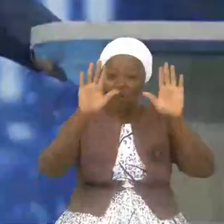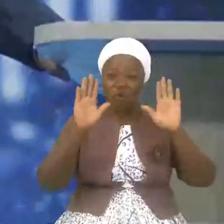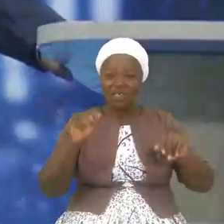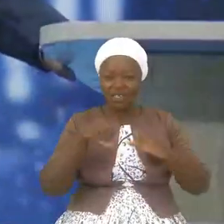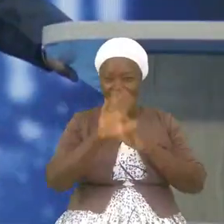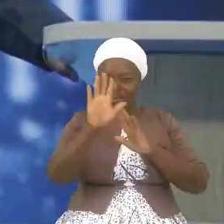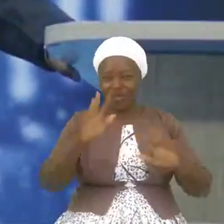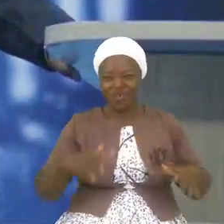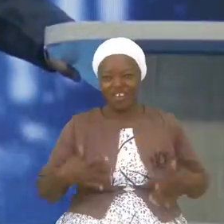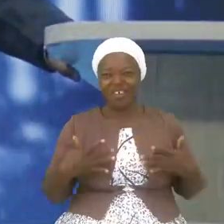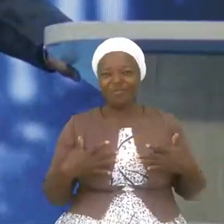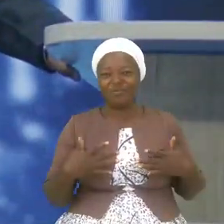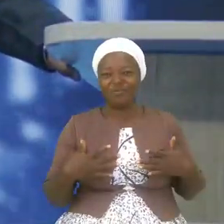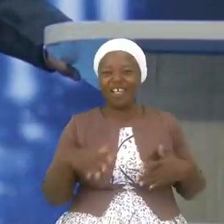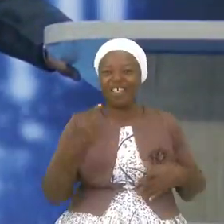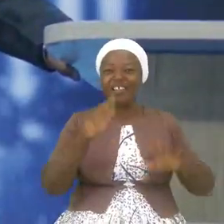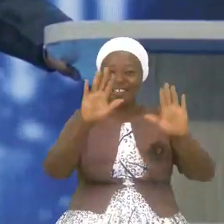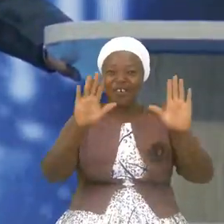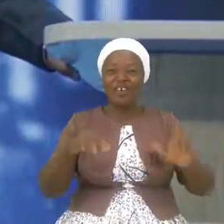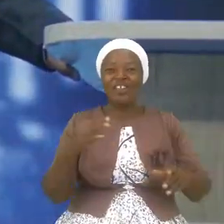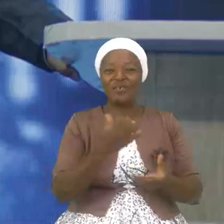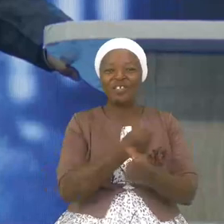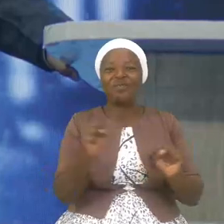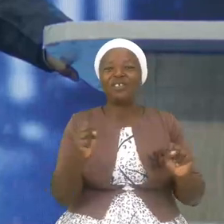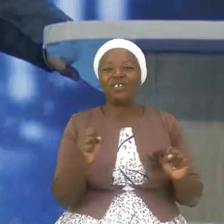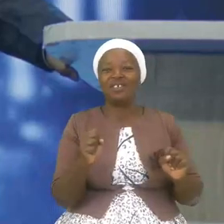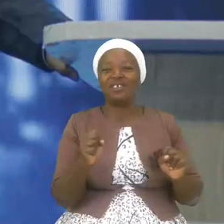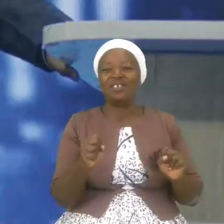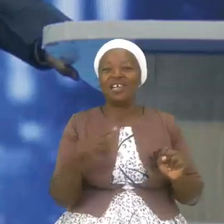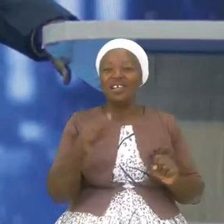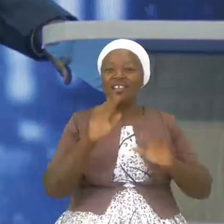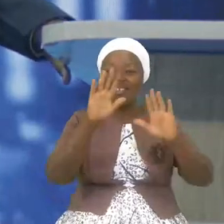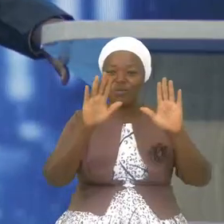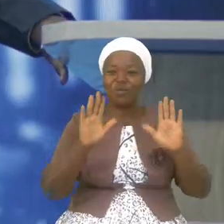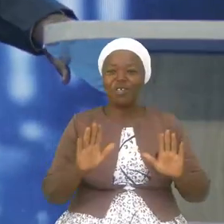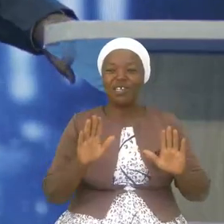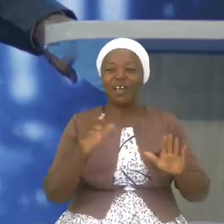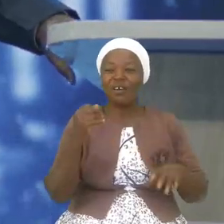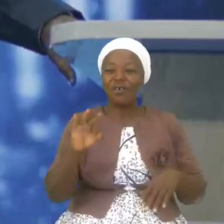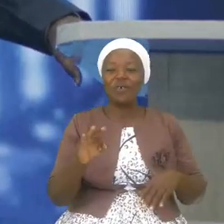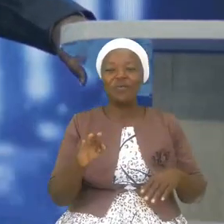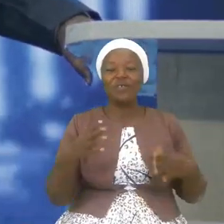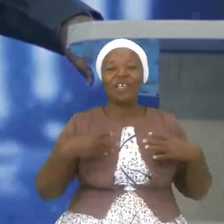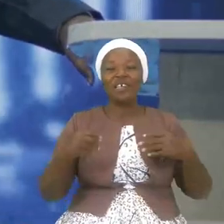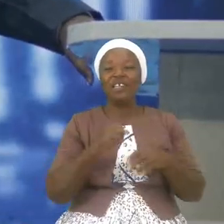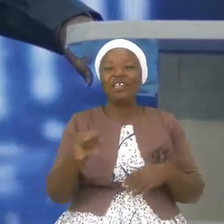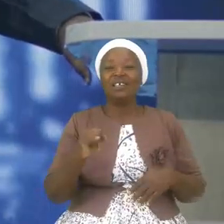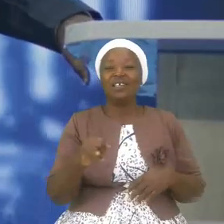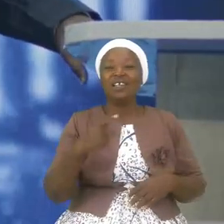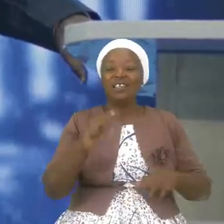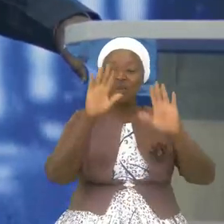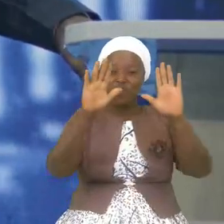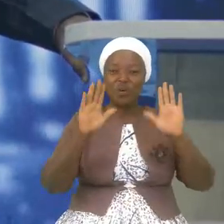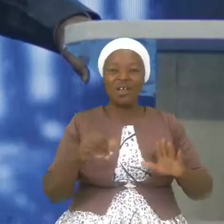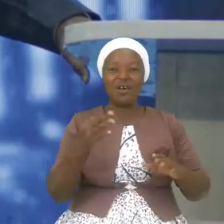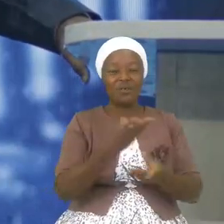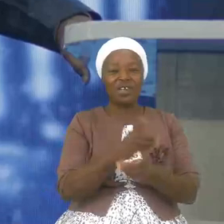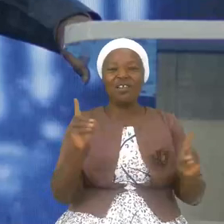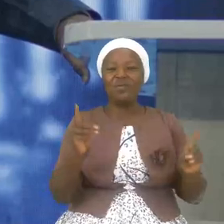Prodige dans ta vie, le prodige du salut, le prodige de la guérison, le prodige